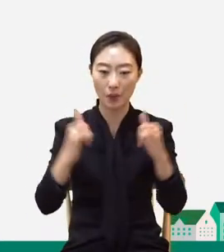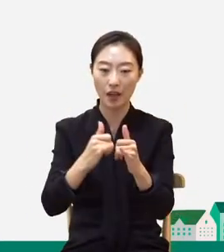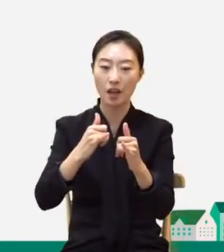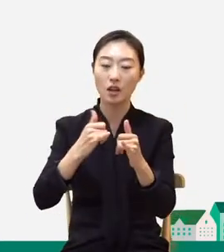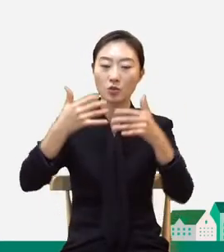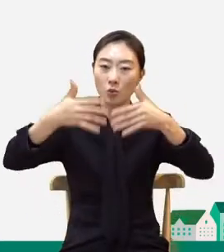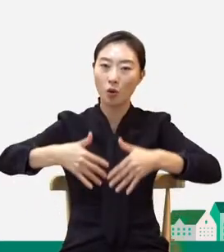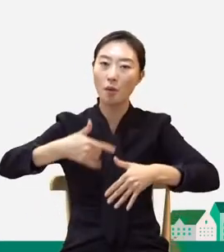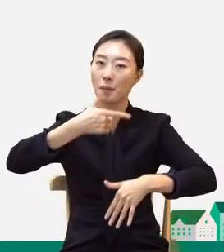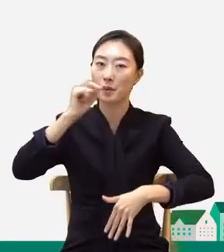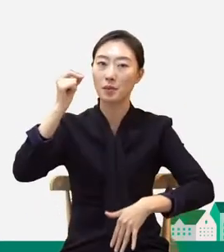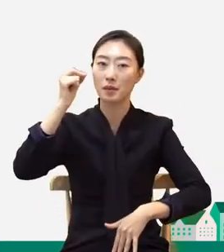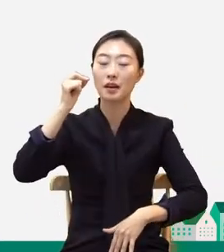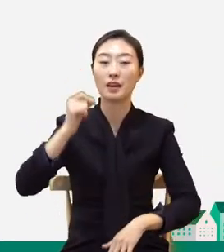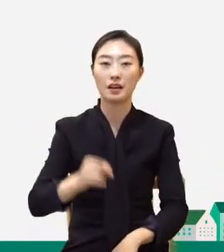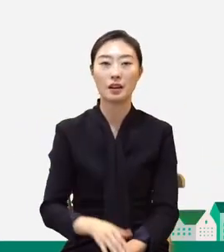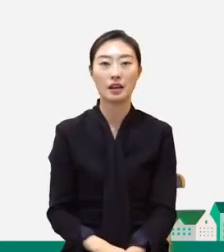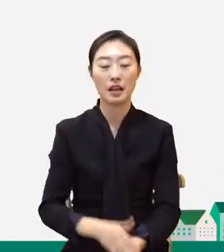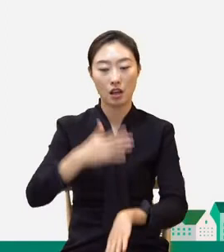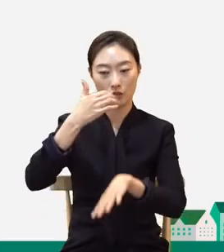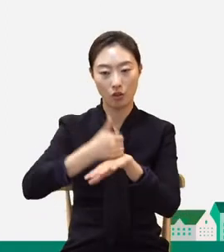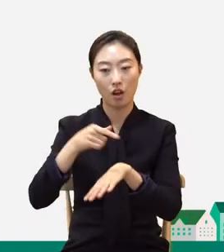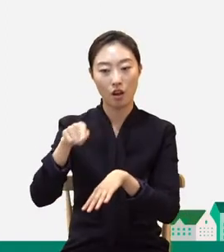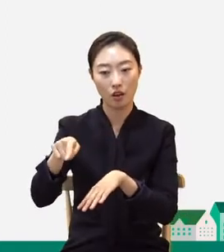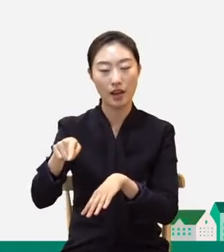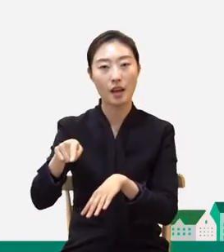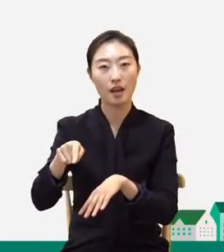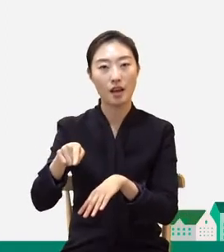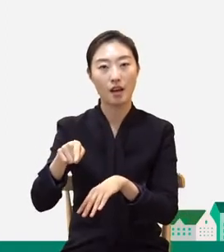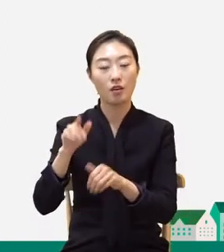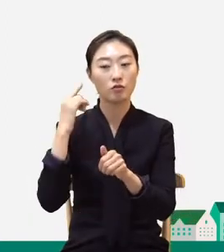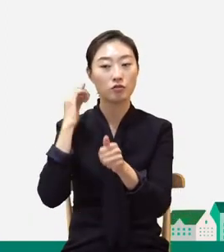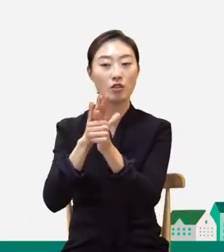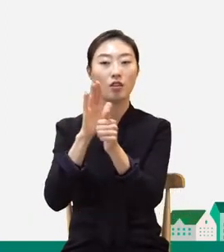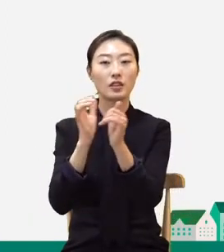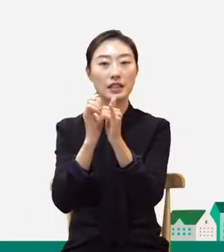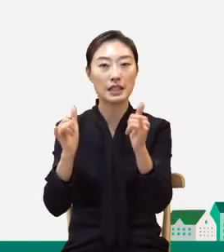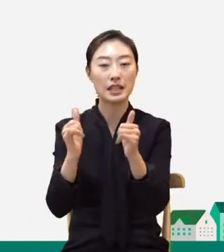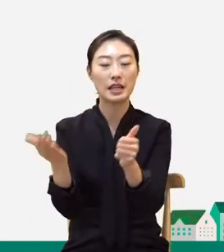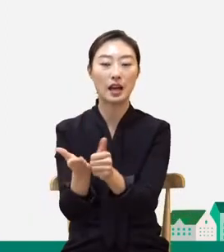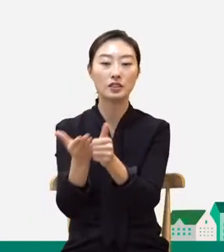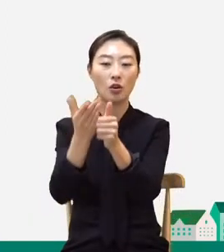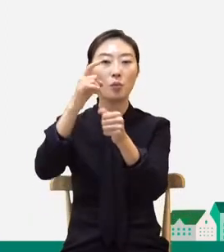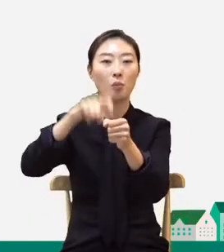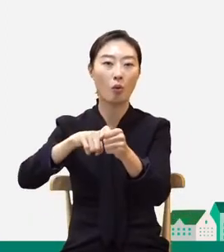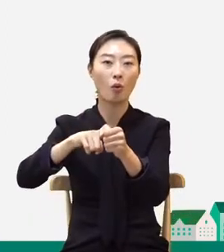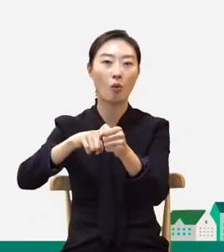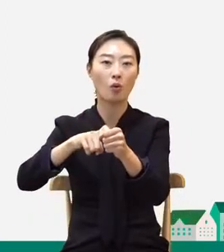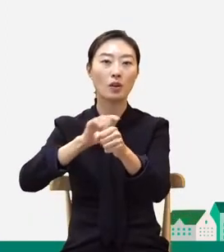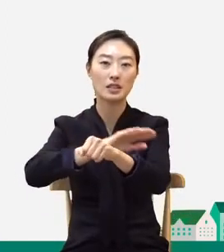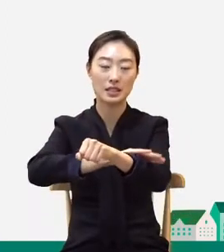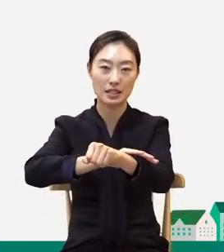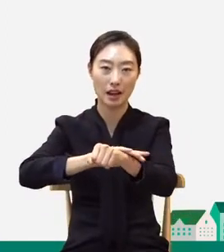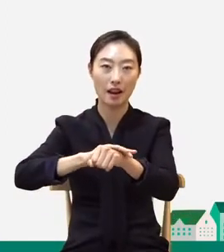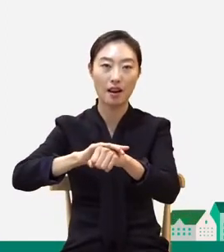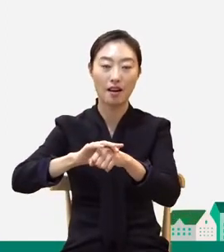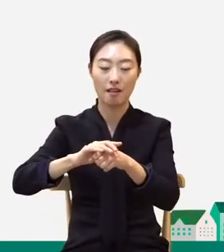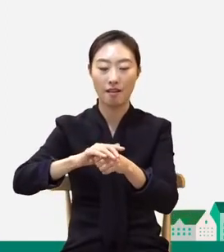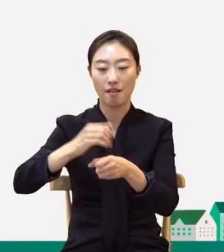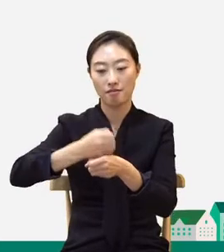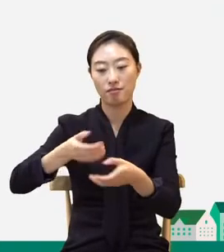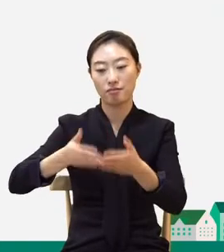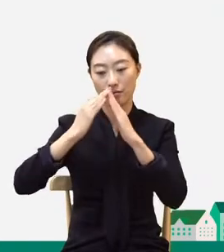보니까 향후에는 이런 후견인 양성이나 배치에 있어서도 인프라 확충이나 이런 것들이나 절차를 개선하는